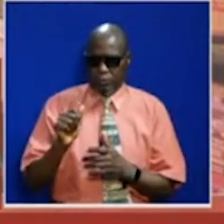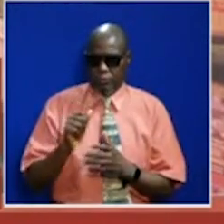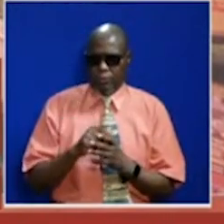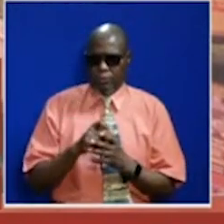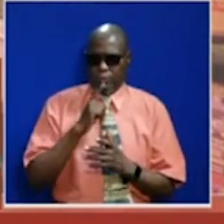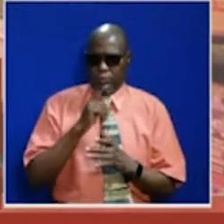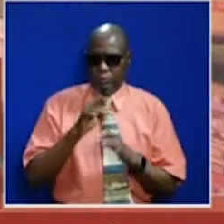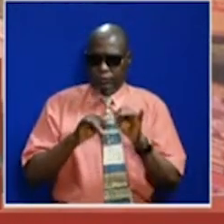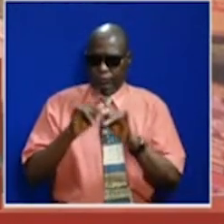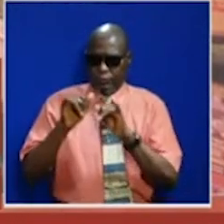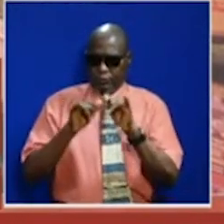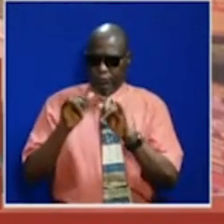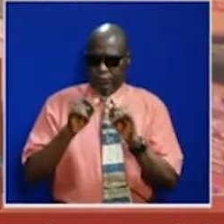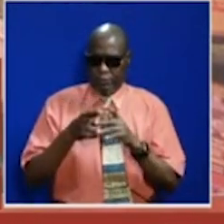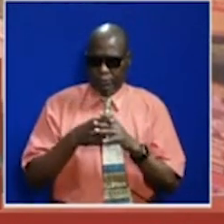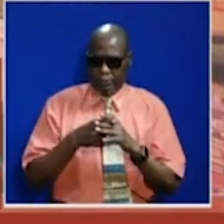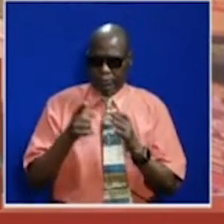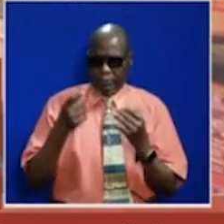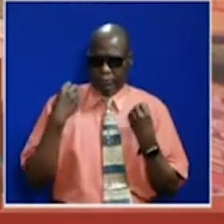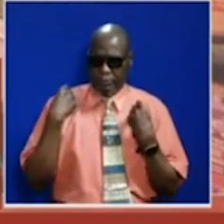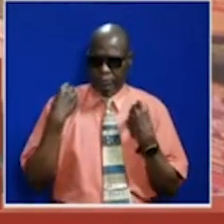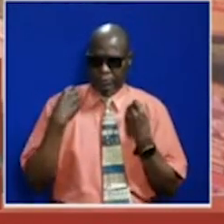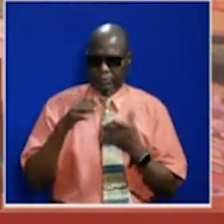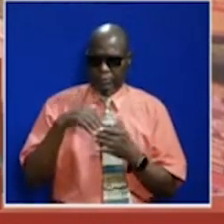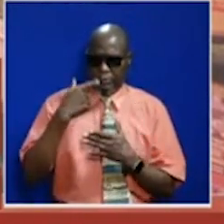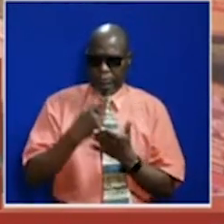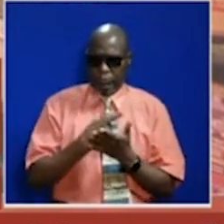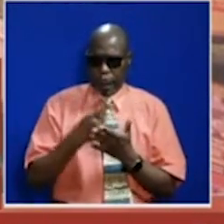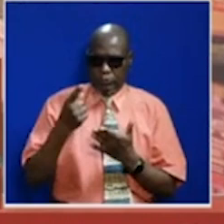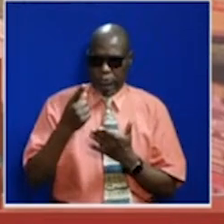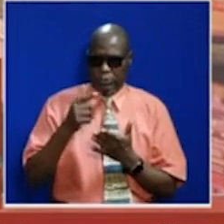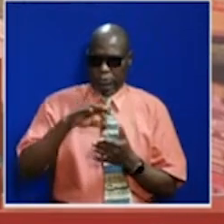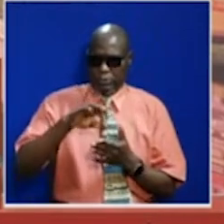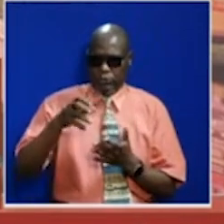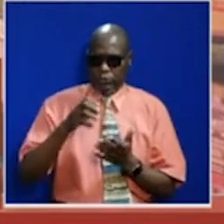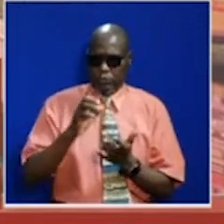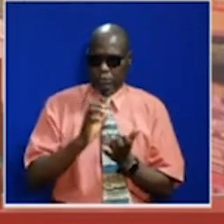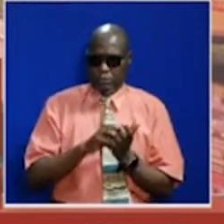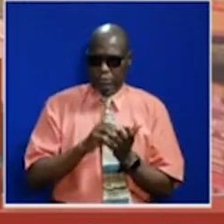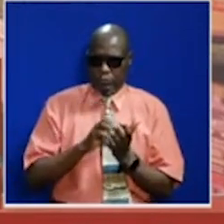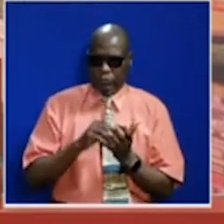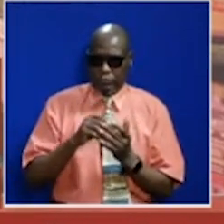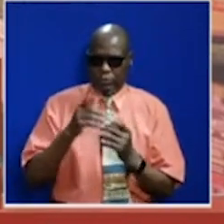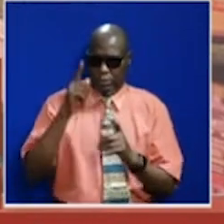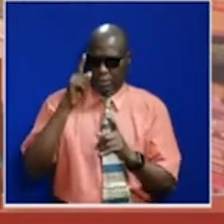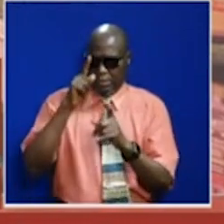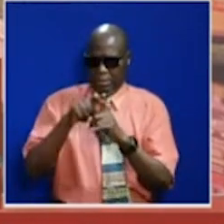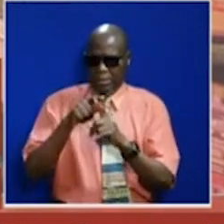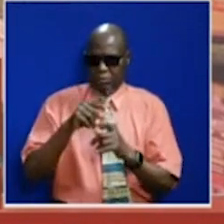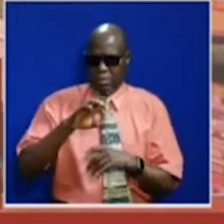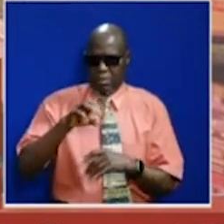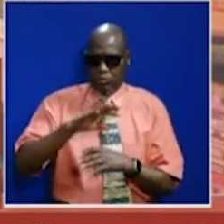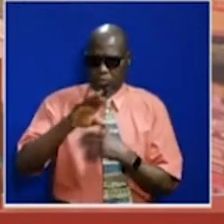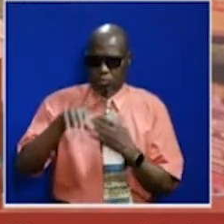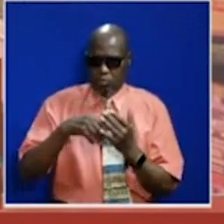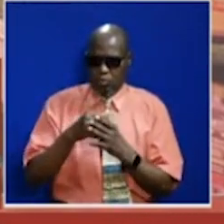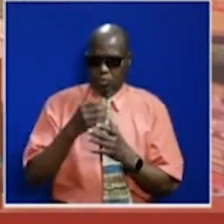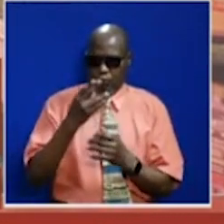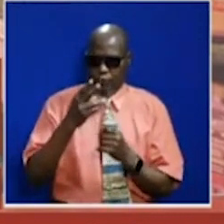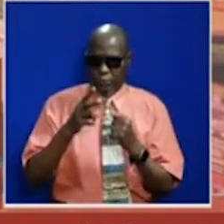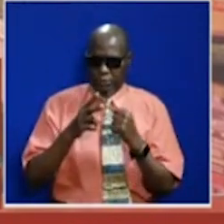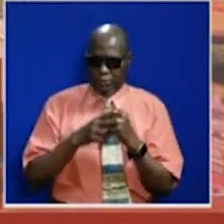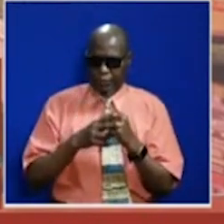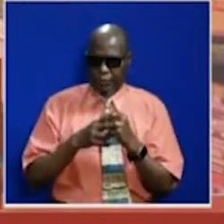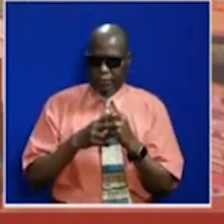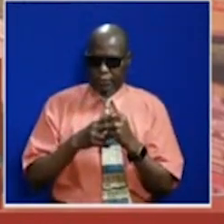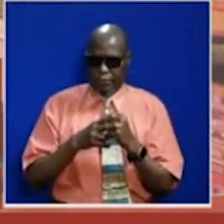hilo litakaloanza Jumatano wiki ijayo katika kaunti ya Machakos linalenga kaunti zote 47 kufuatia mafanikio